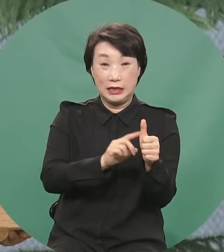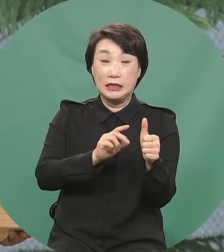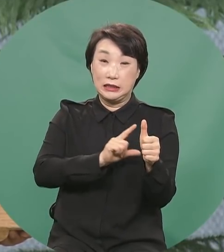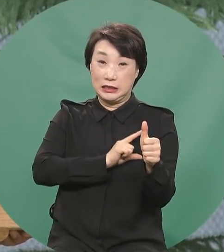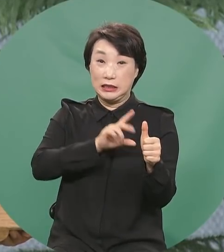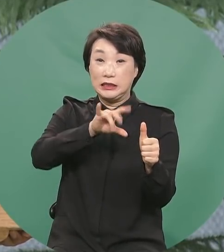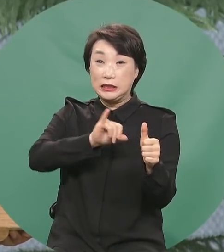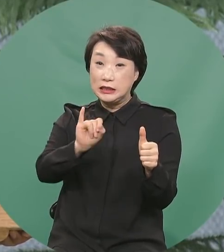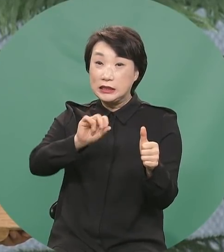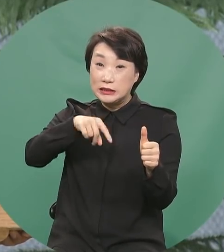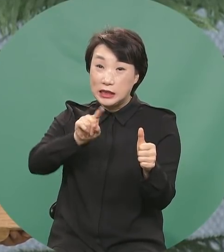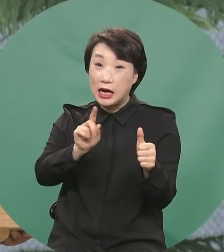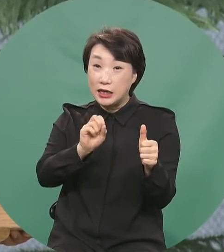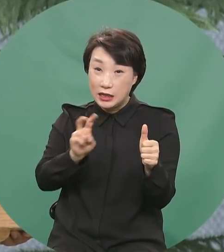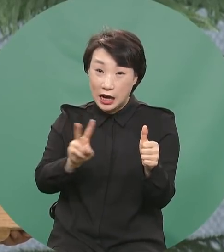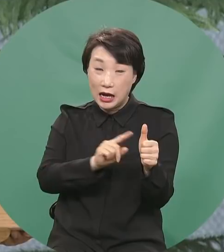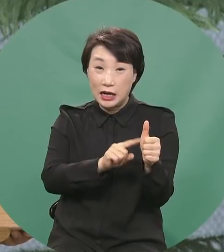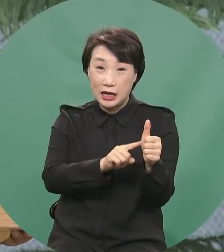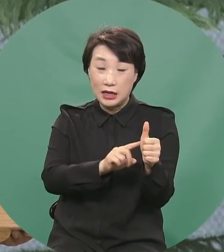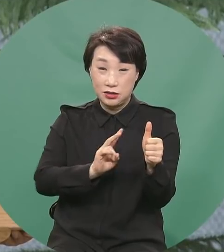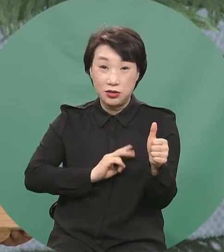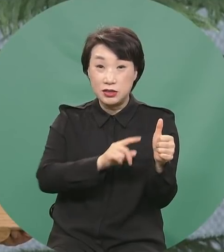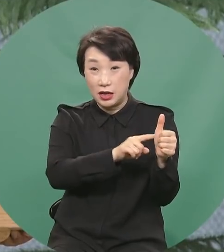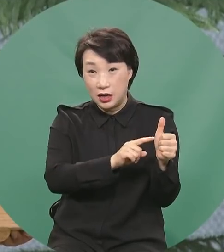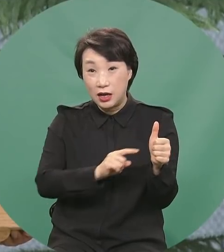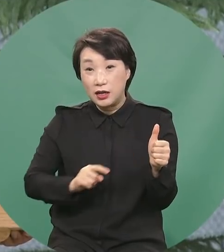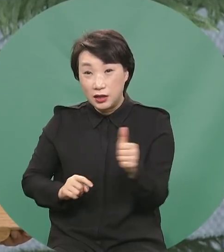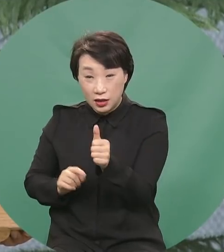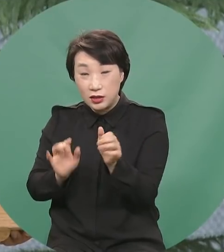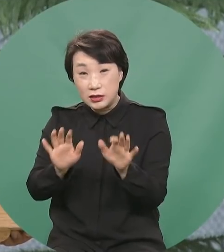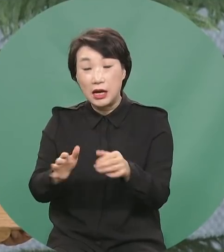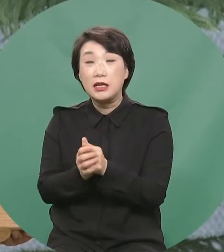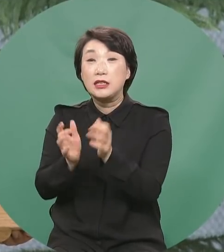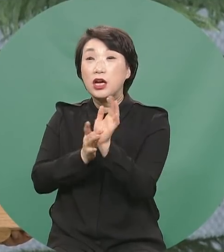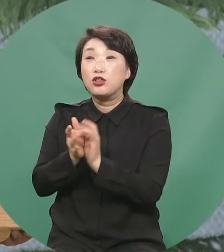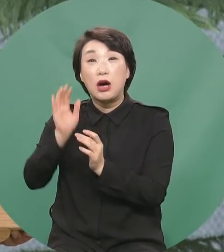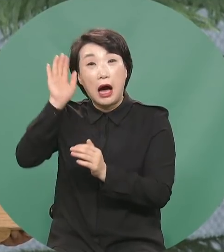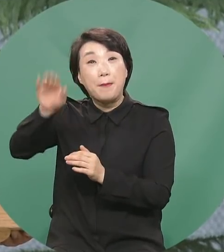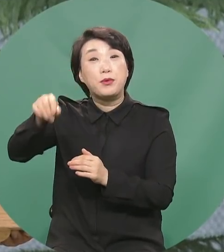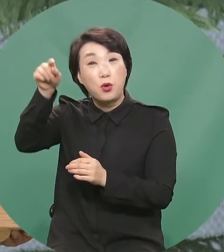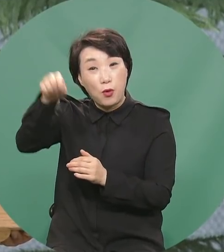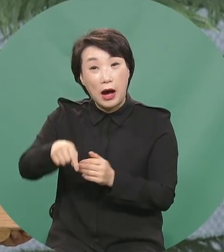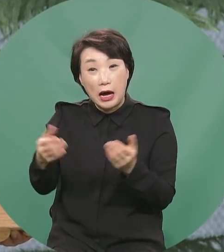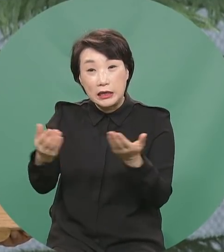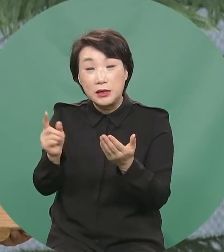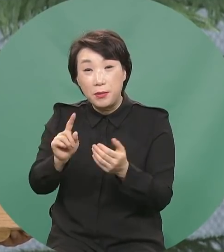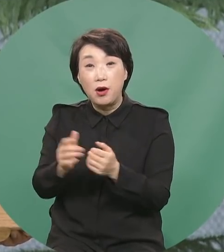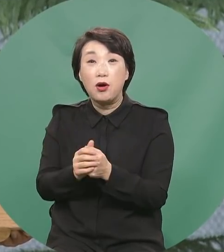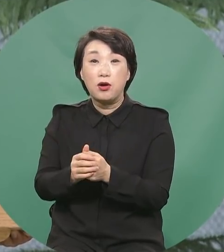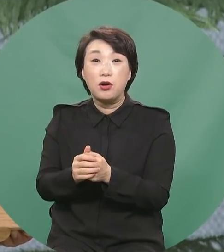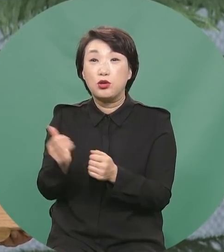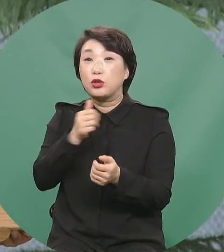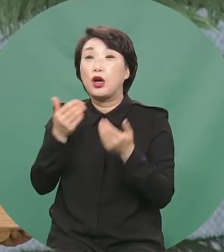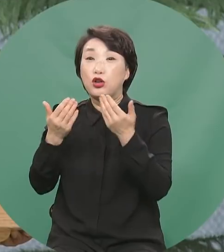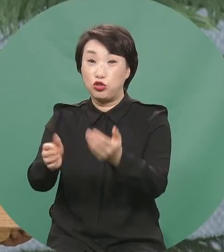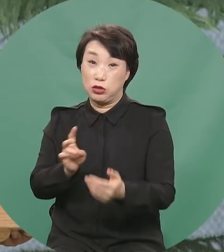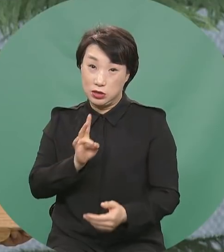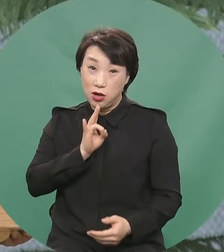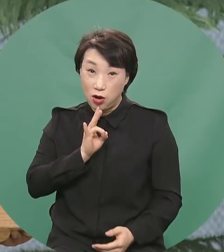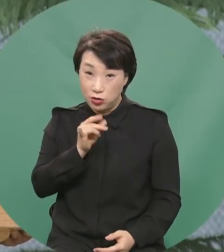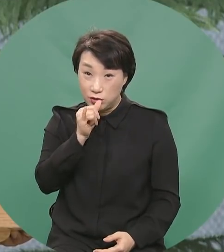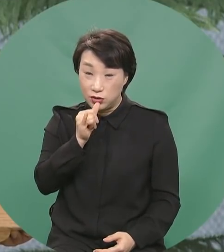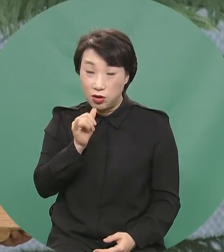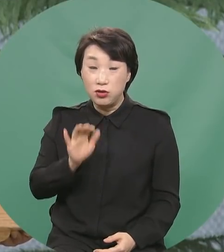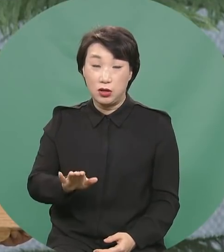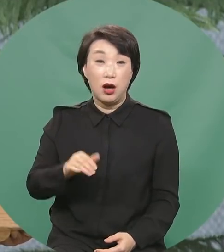선지자가 예수님이 오셔서 어떤 일을 하실 것이냐를 하신 예언이 예수님이 이